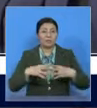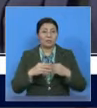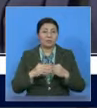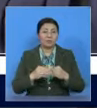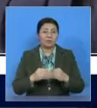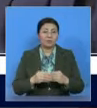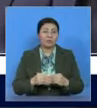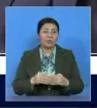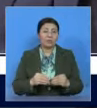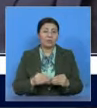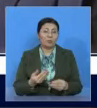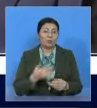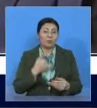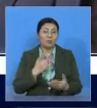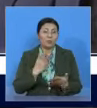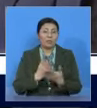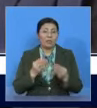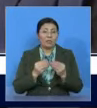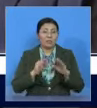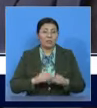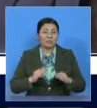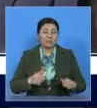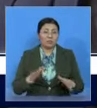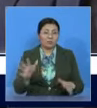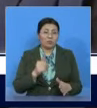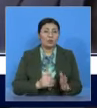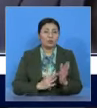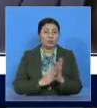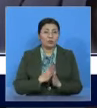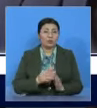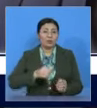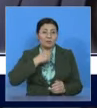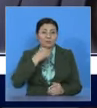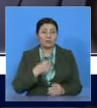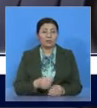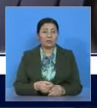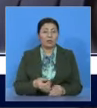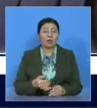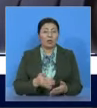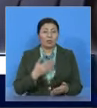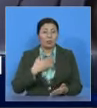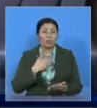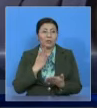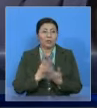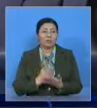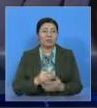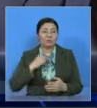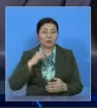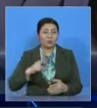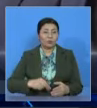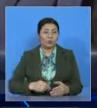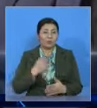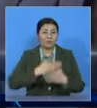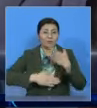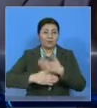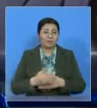У меня 10 детей. Все уже повзрослели и создали свои семьи. На моих руках осталась дочь, имеющая инвалидность. Ей это